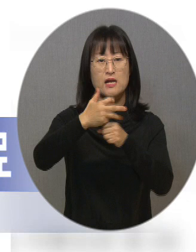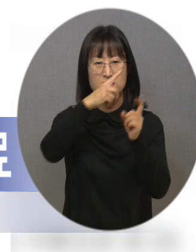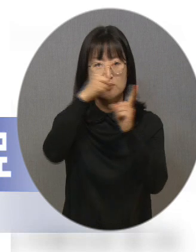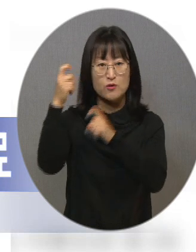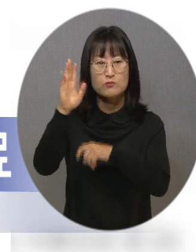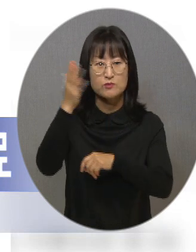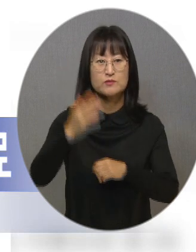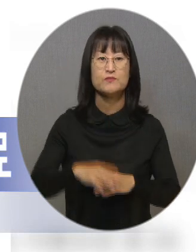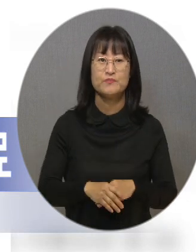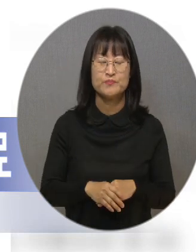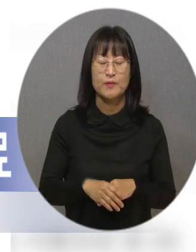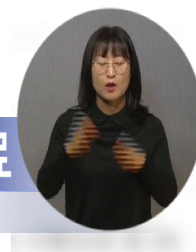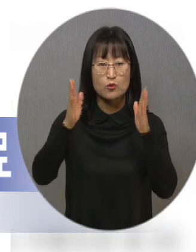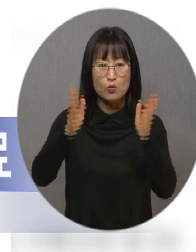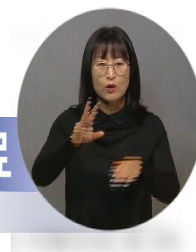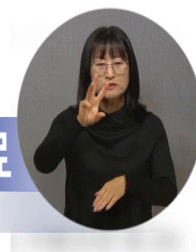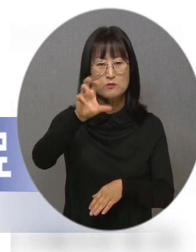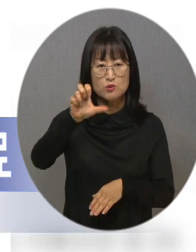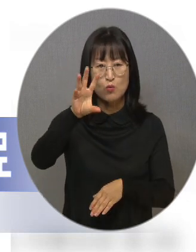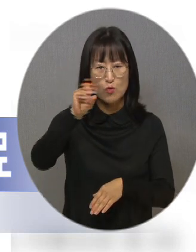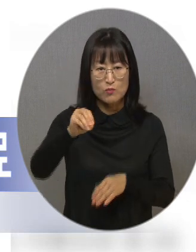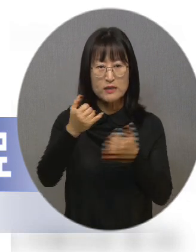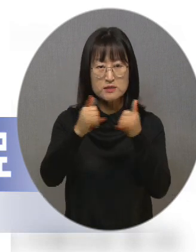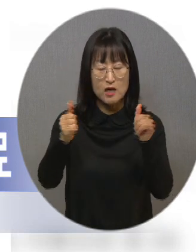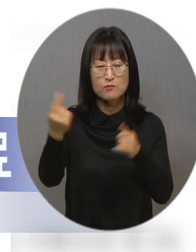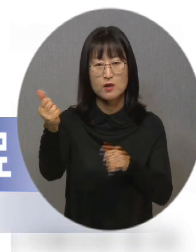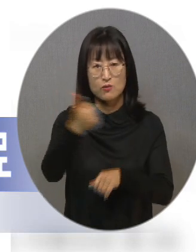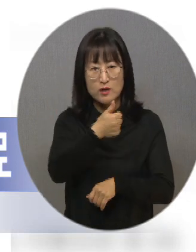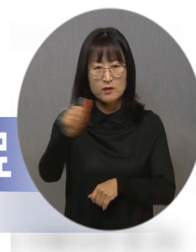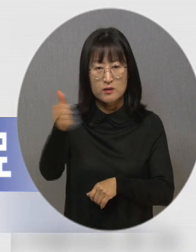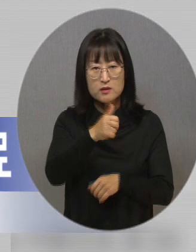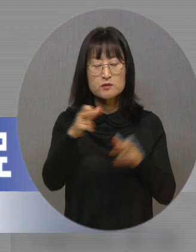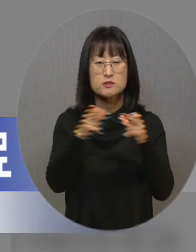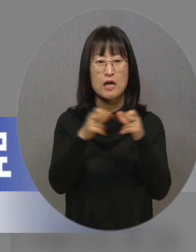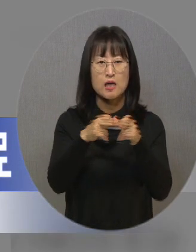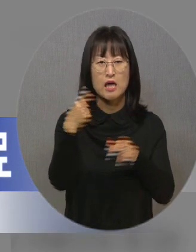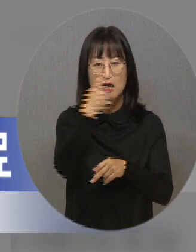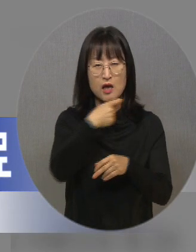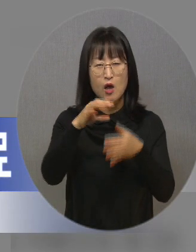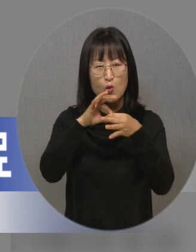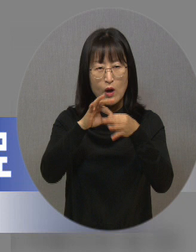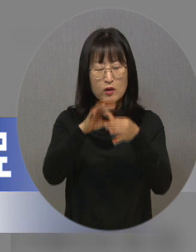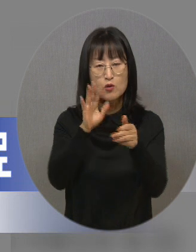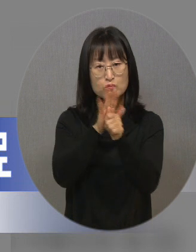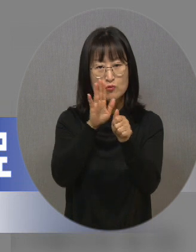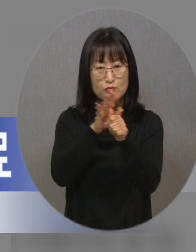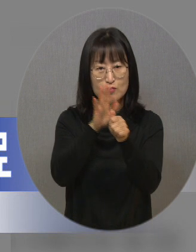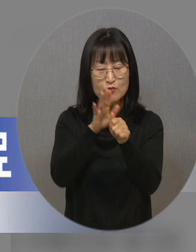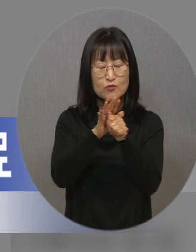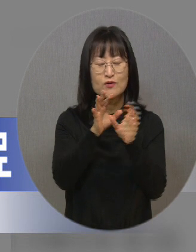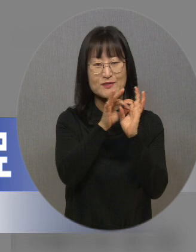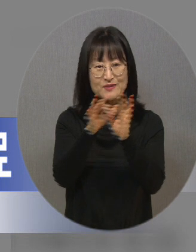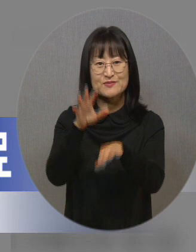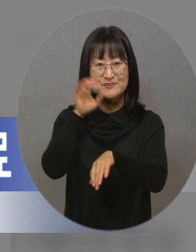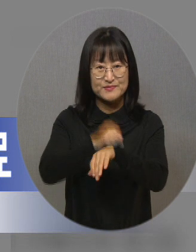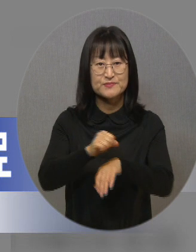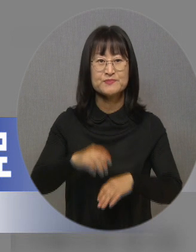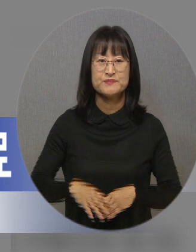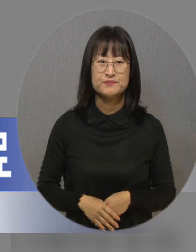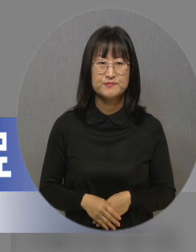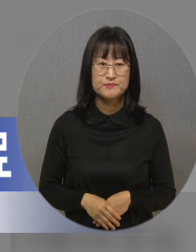맞이했는데요. 그동안 35만여 명이 이용해 장애인의 평생을 함께하는 동반자로 자리매김하고 있다는